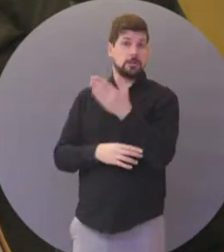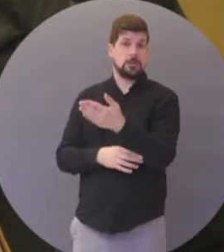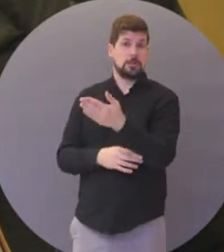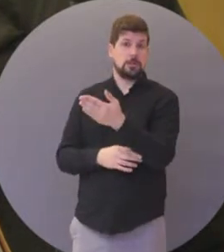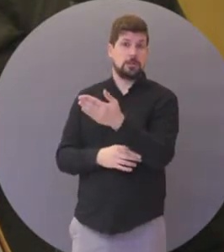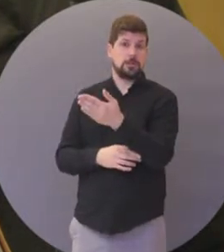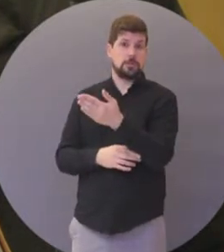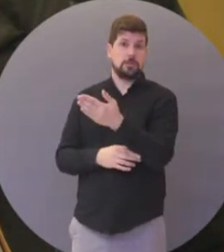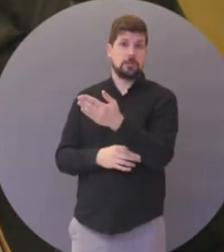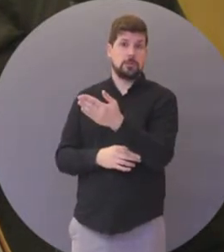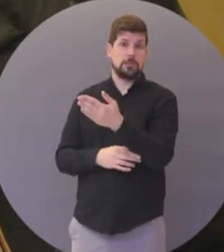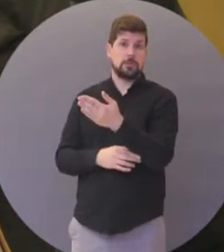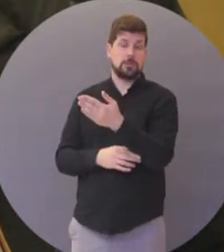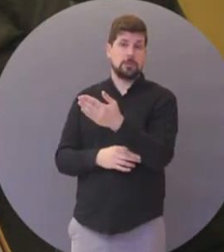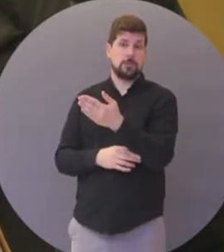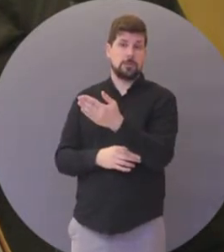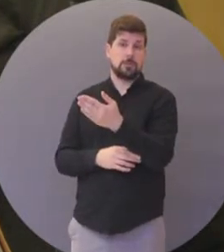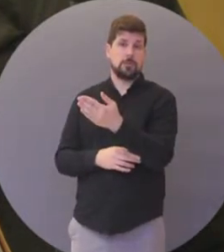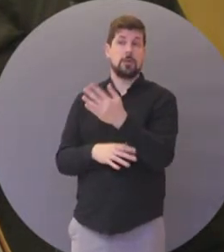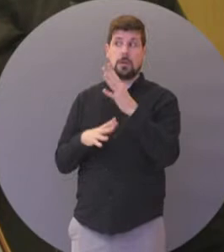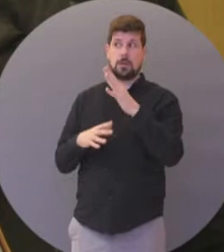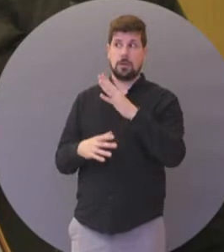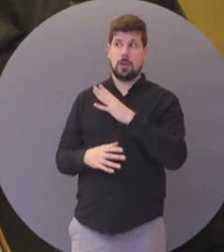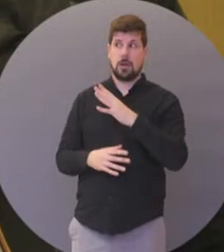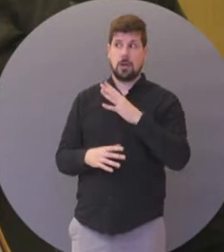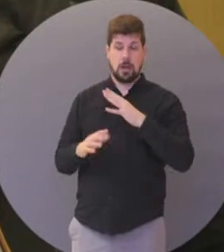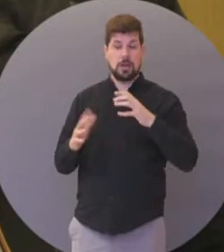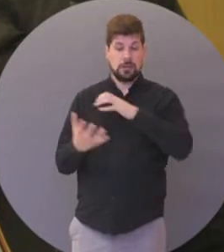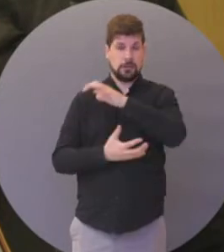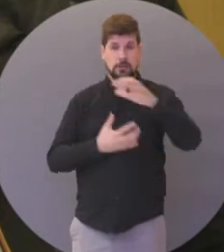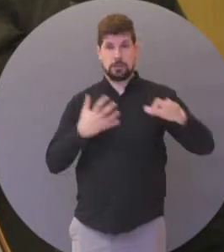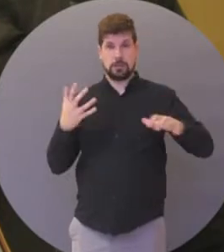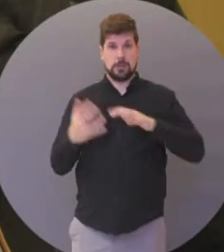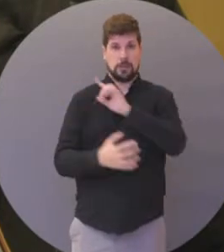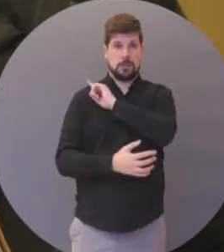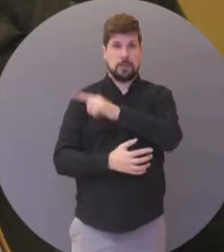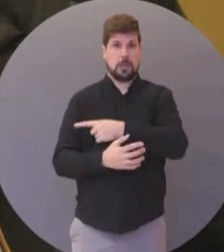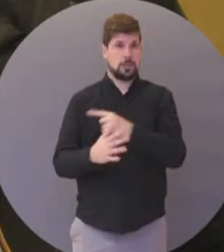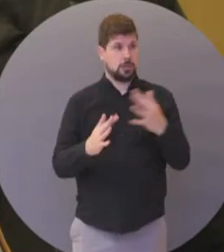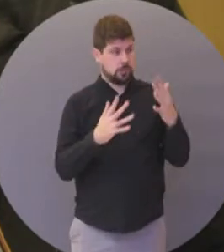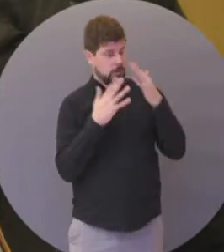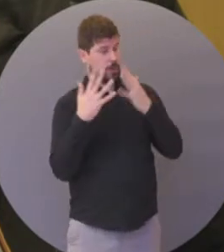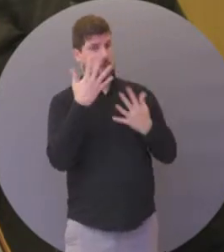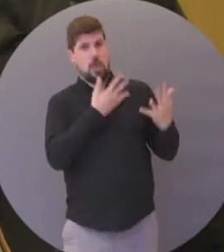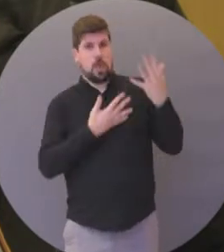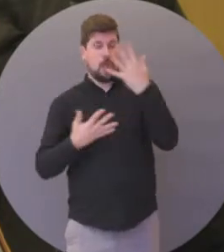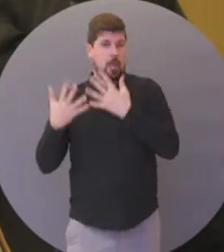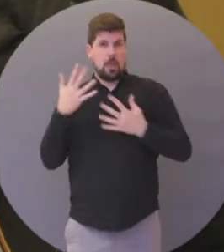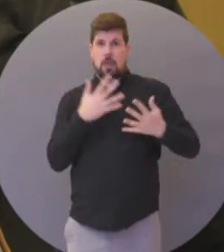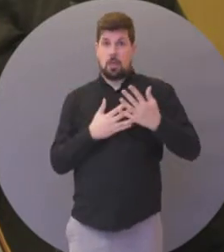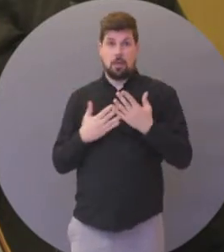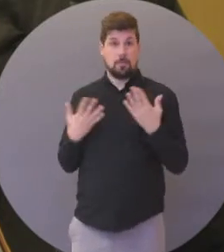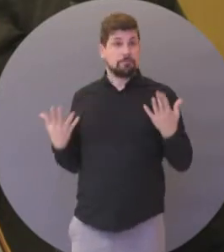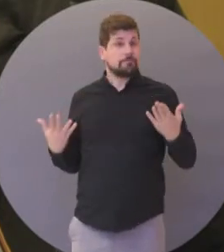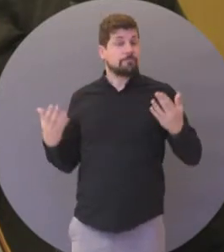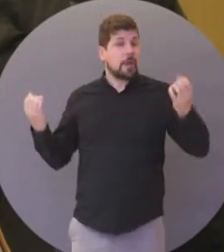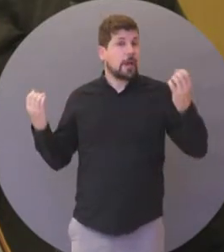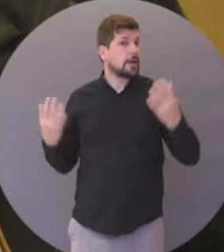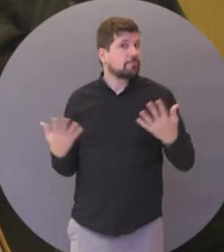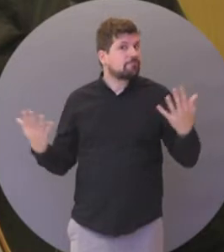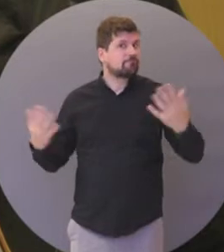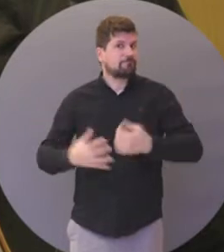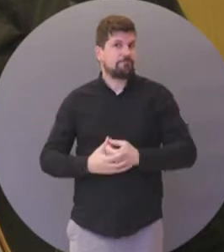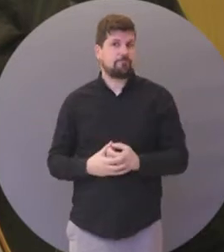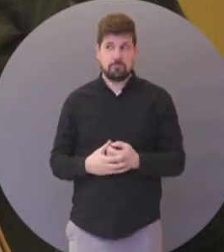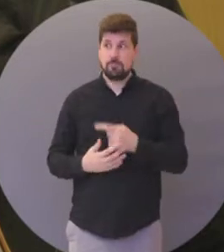subissent un impact profond de la crise énergétique que l'on connaît actuellement qui demande qui leur demande